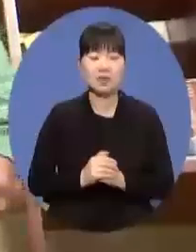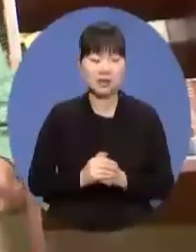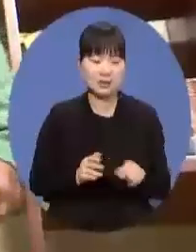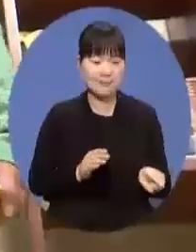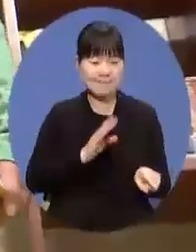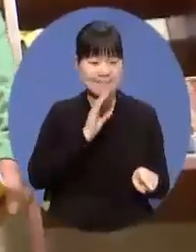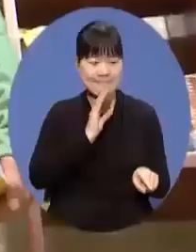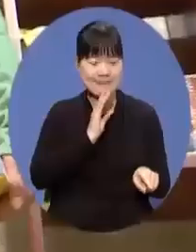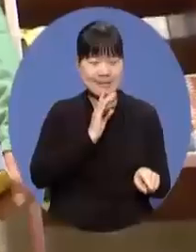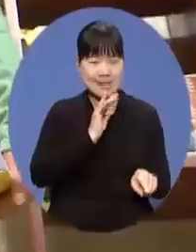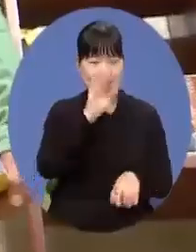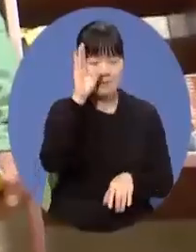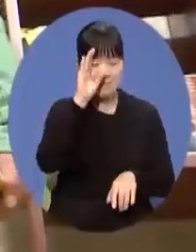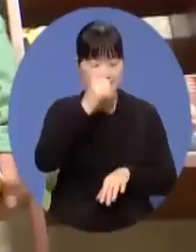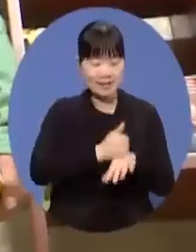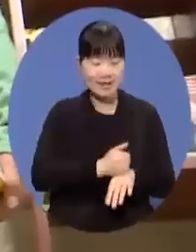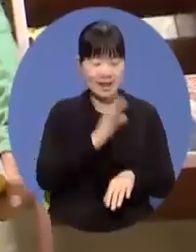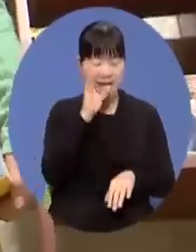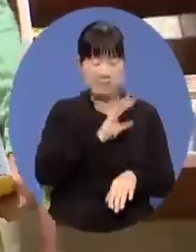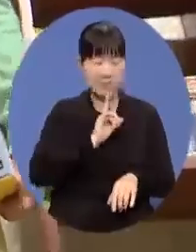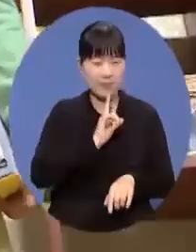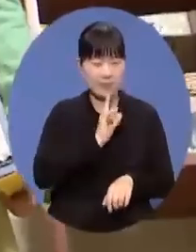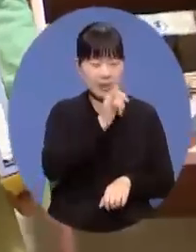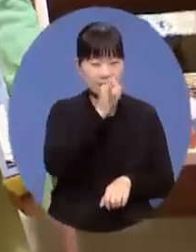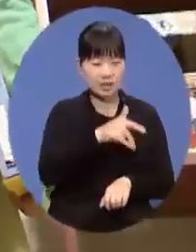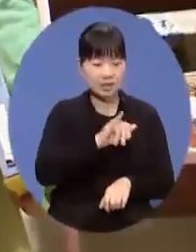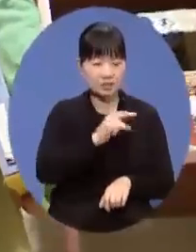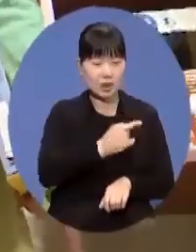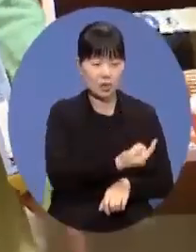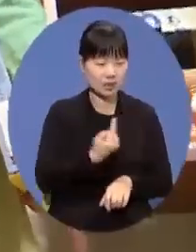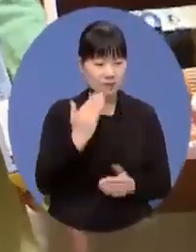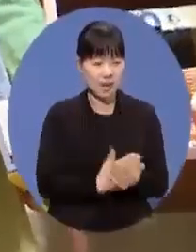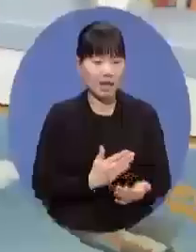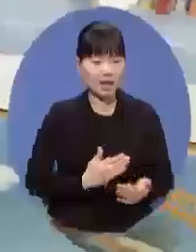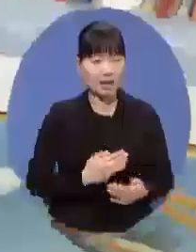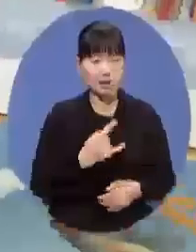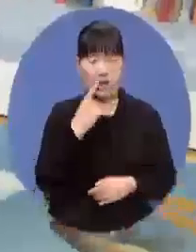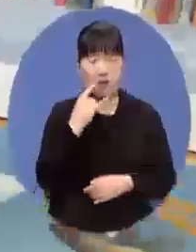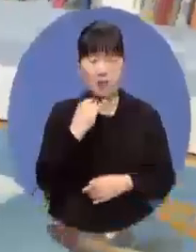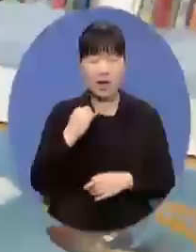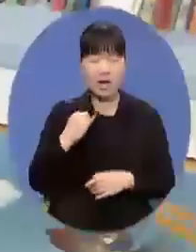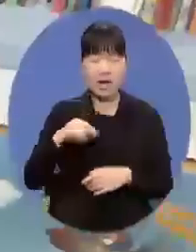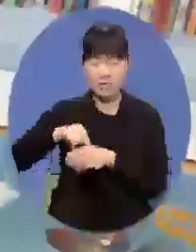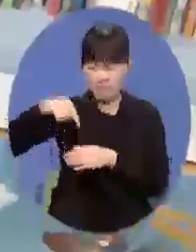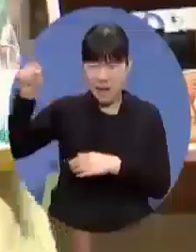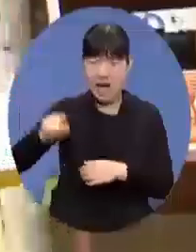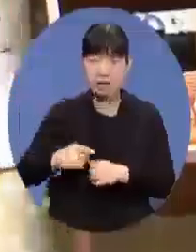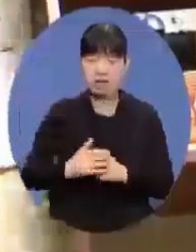이게 진짜 끝까지 못되게 말하네. 지원이 나오지 마. 엄마 밖에 나가.